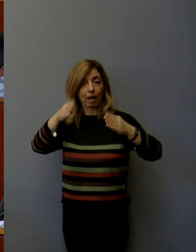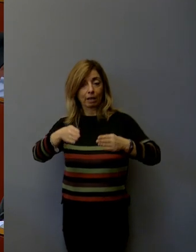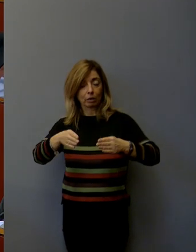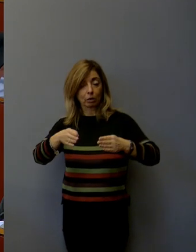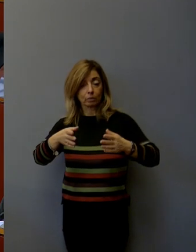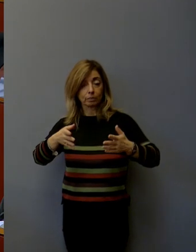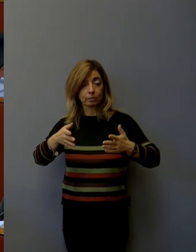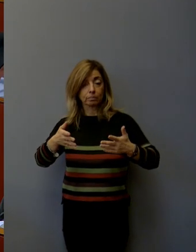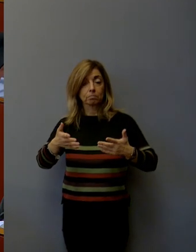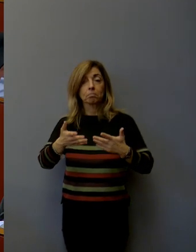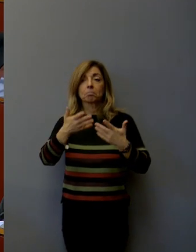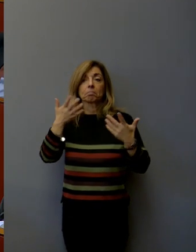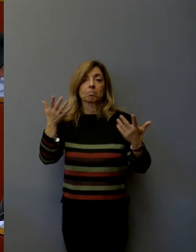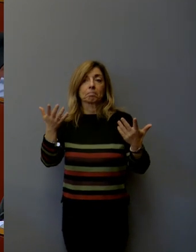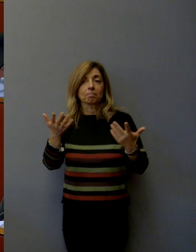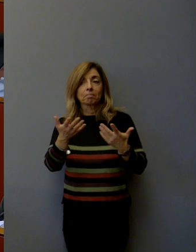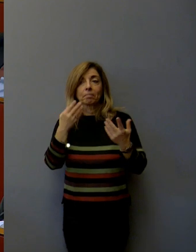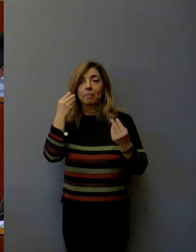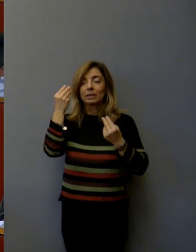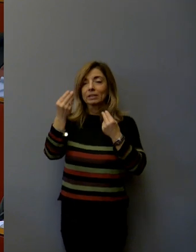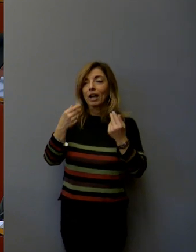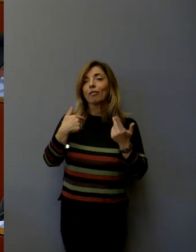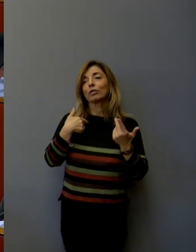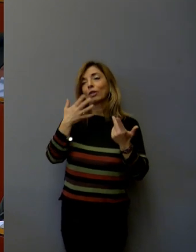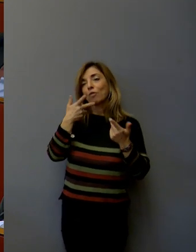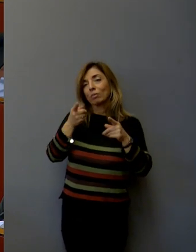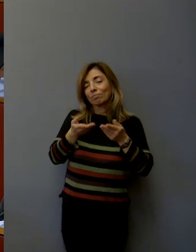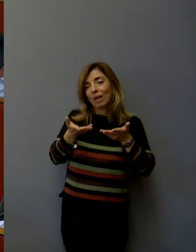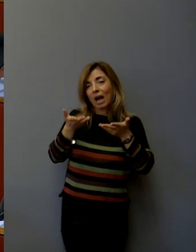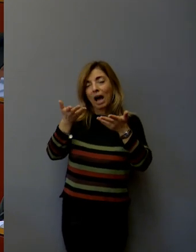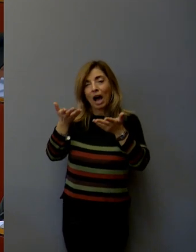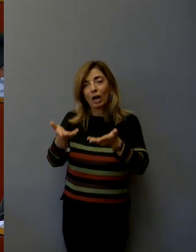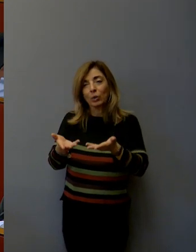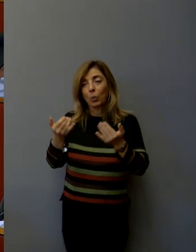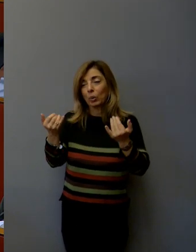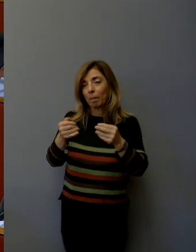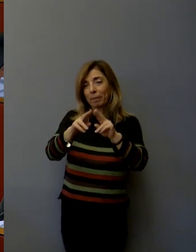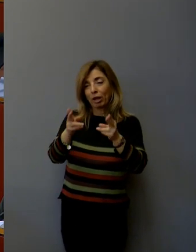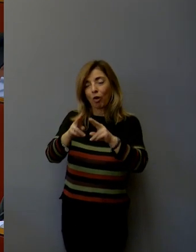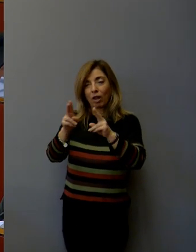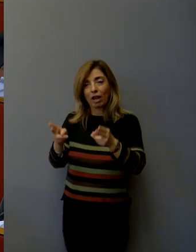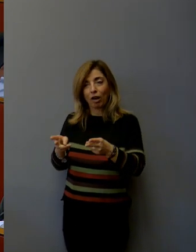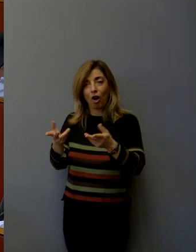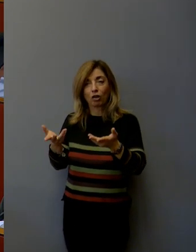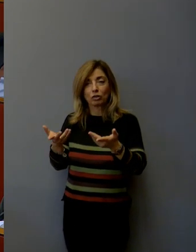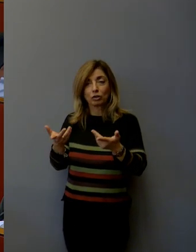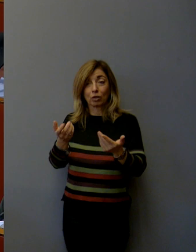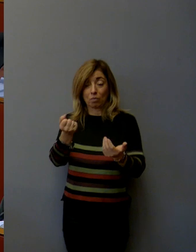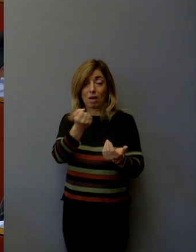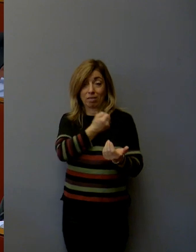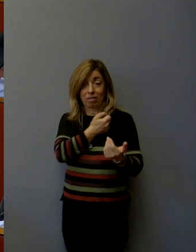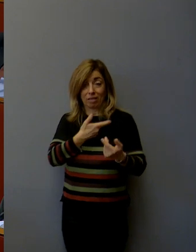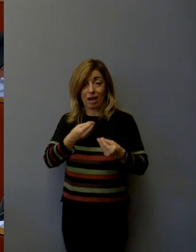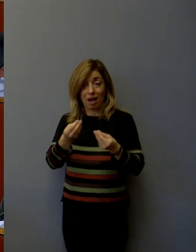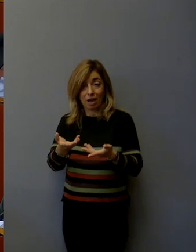di andare incontro a queste attività che avranno la ripercussione che avranno e invece mi è stato detto che no ho capito